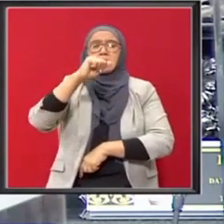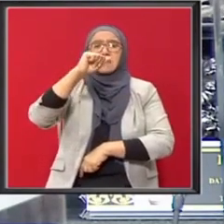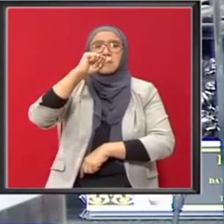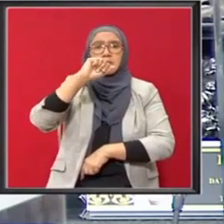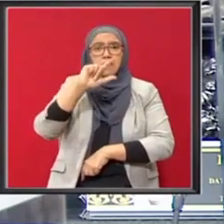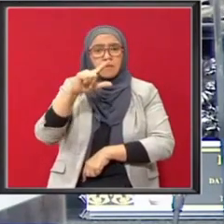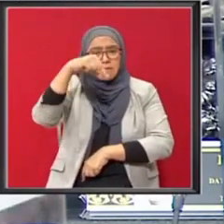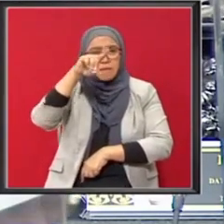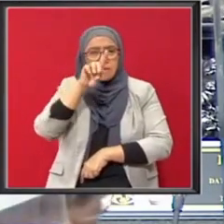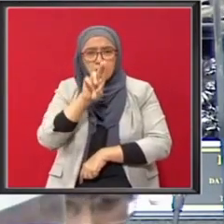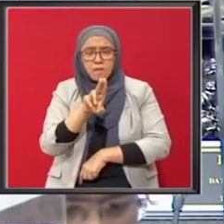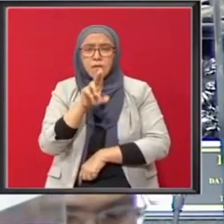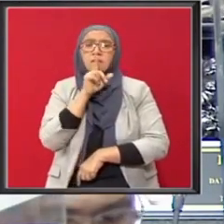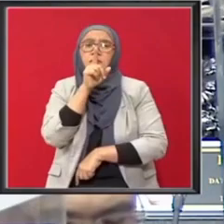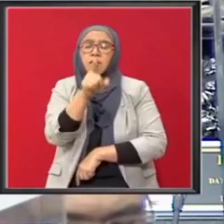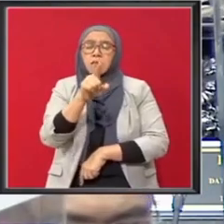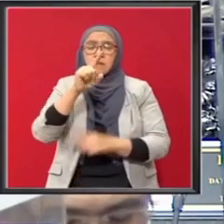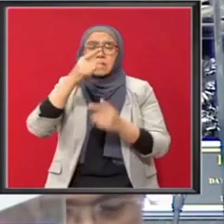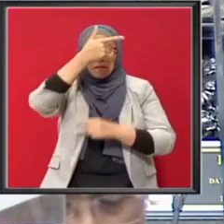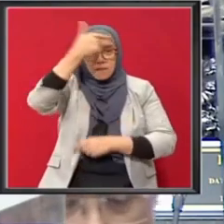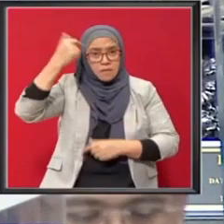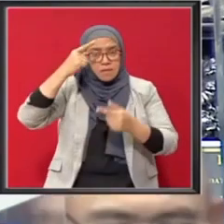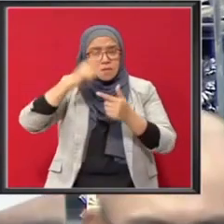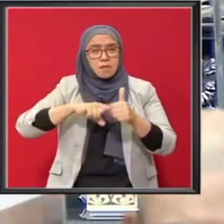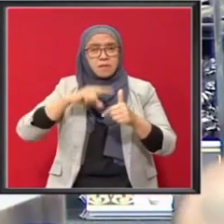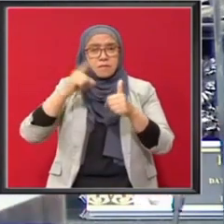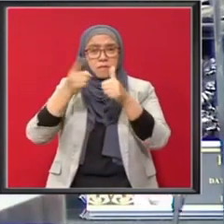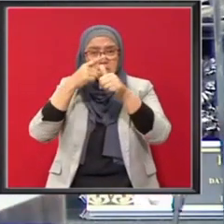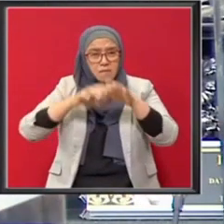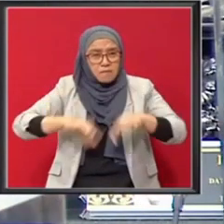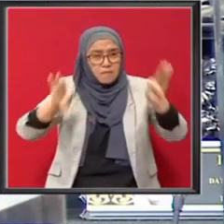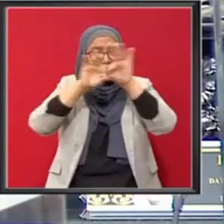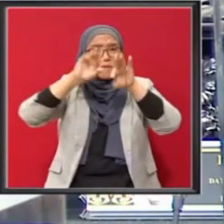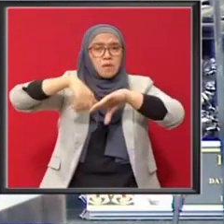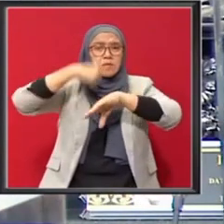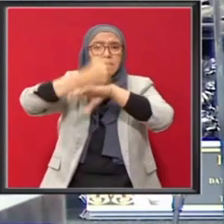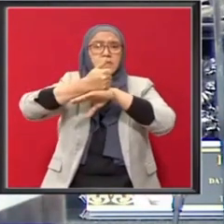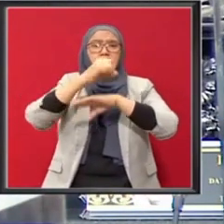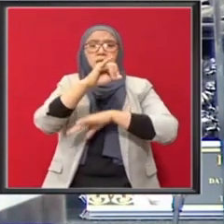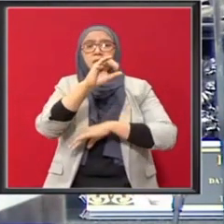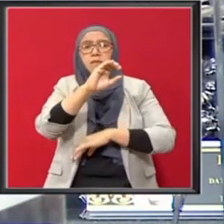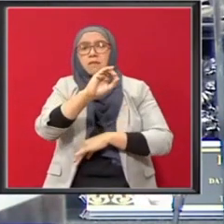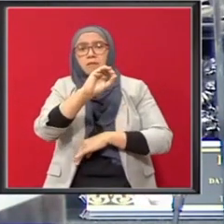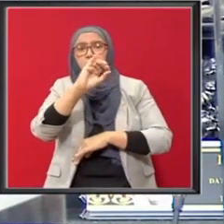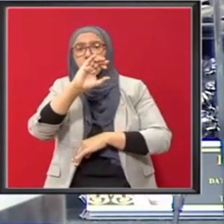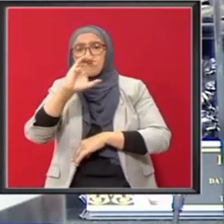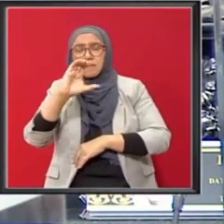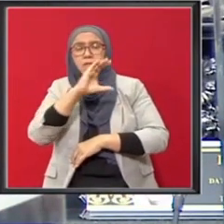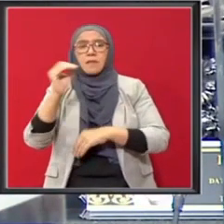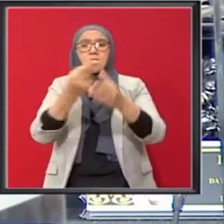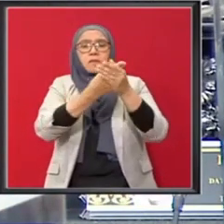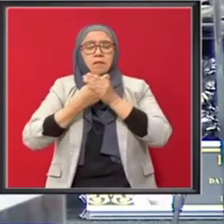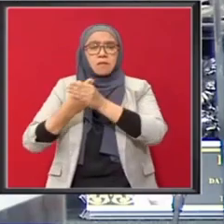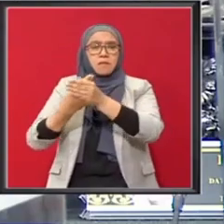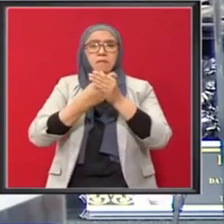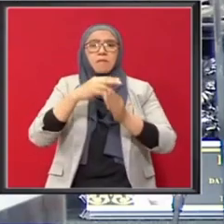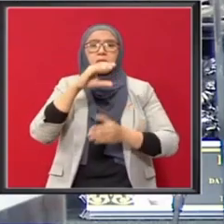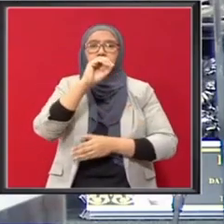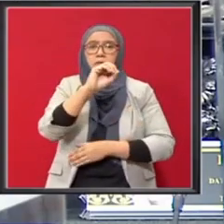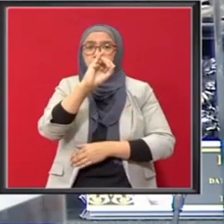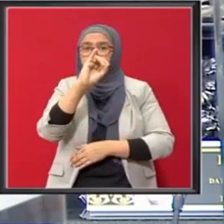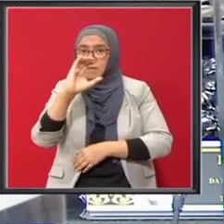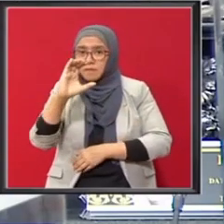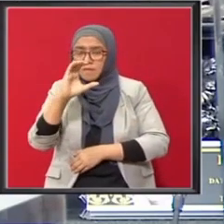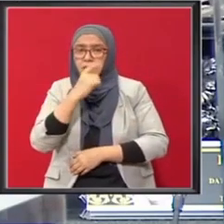merupakan sumber kekuatan serta perpaduan Ussy beliau menegaskan normalisasi hubungan di